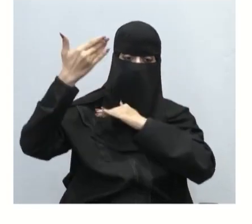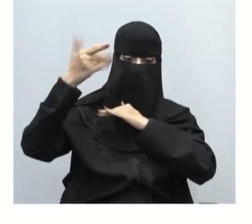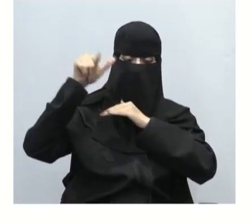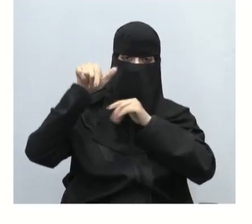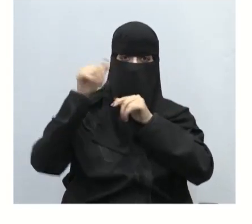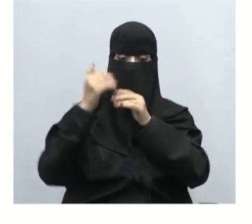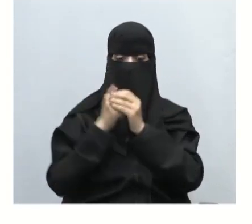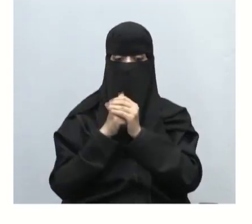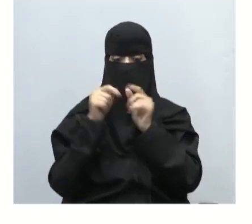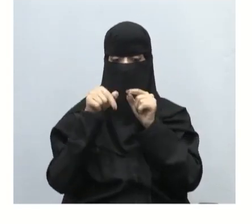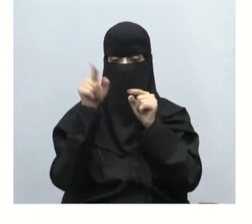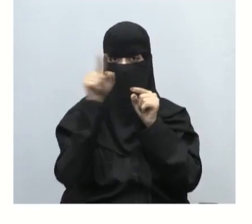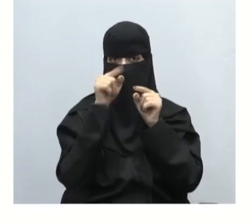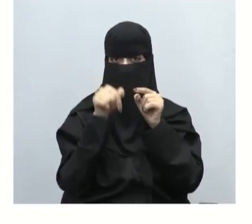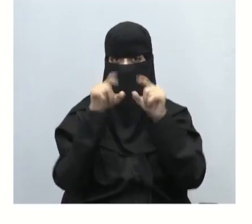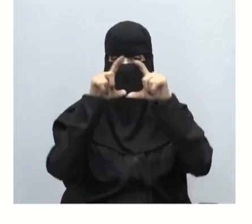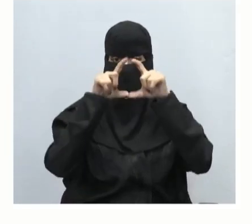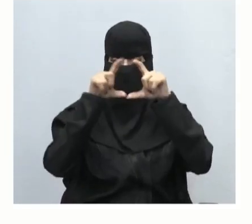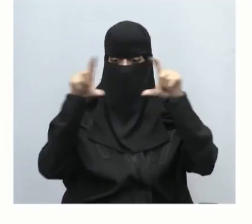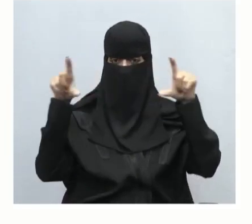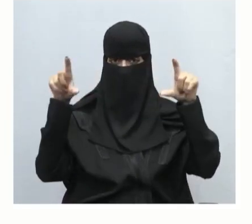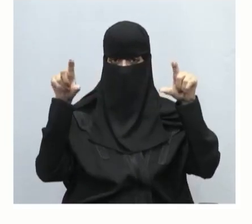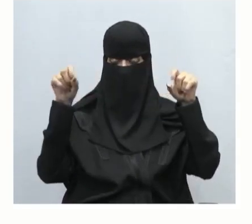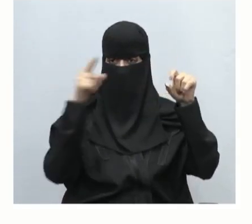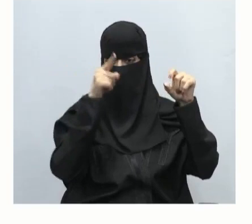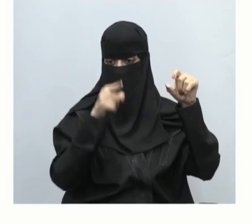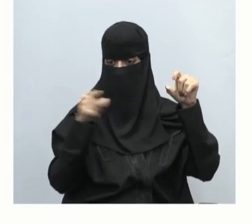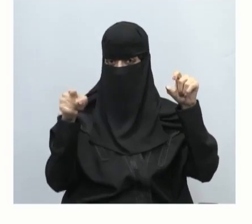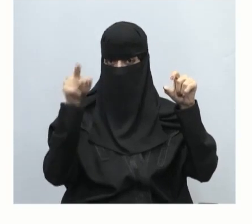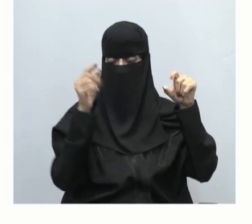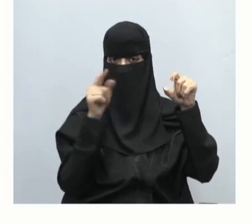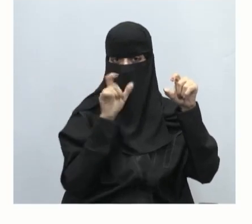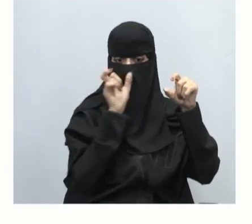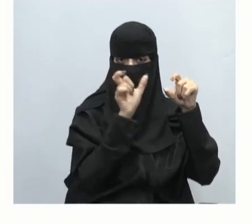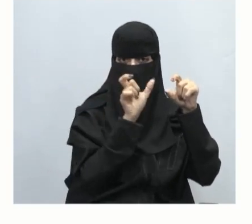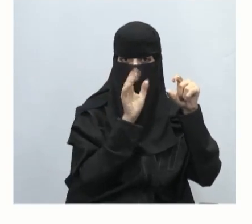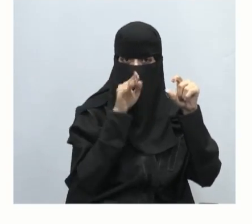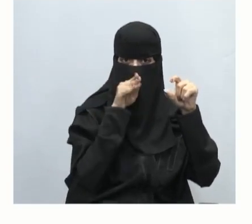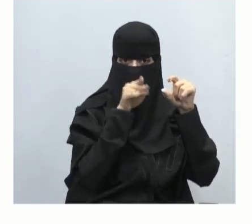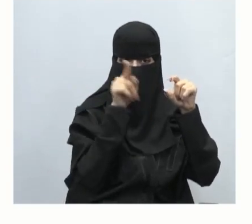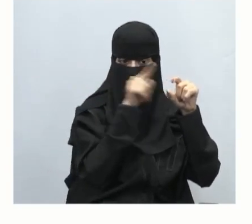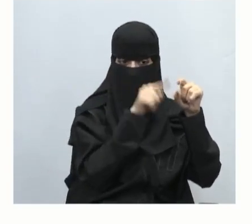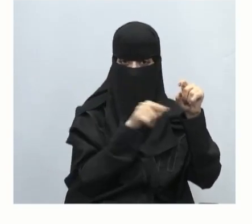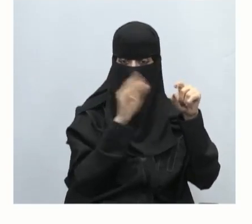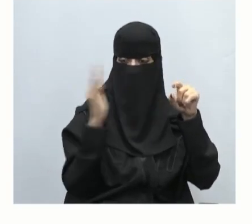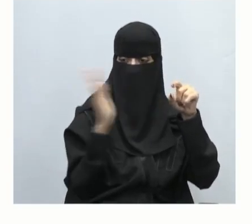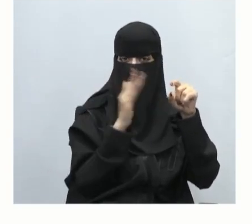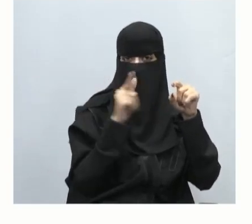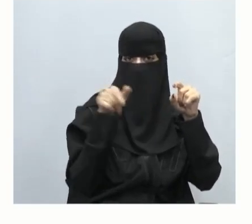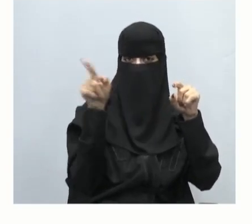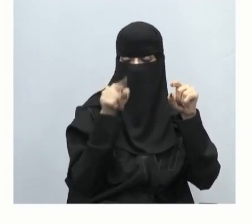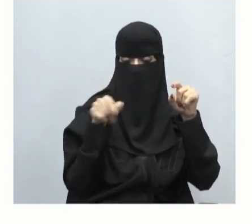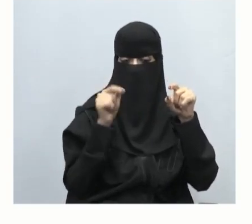وخارج المربع نريد ان نحدد ماذا نحدد زوج مرتب يقع داخل المستطيل وخارج